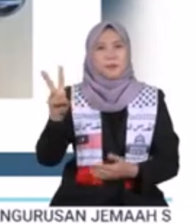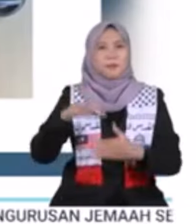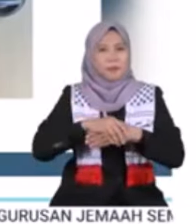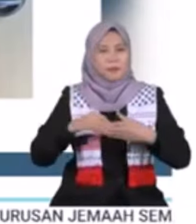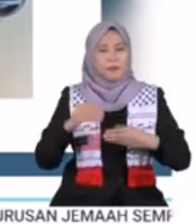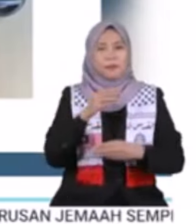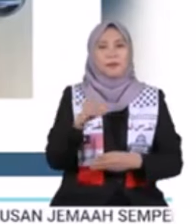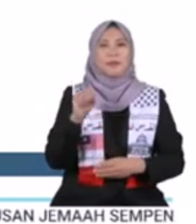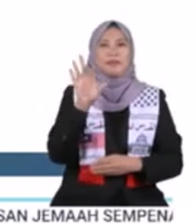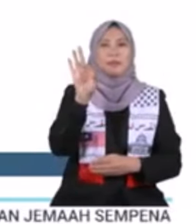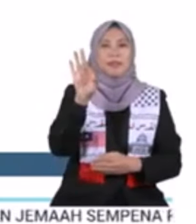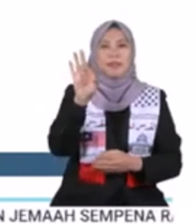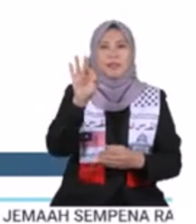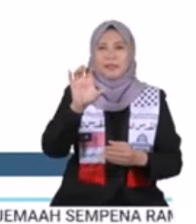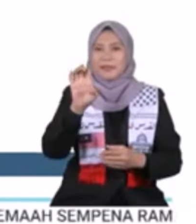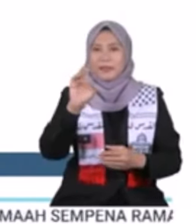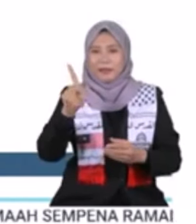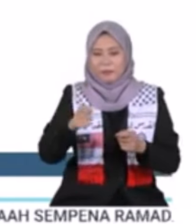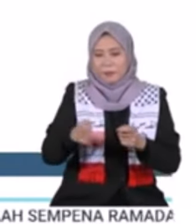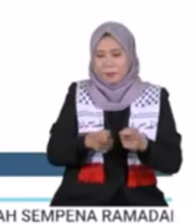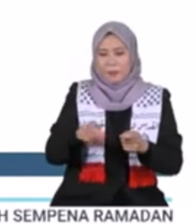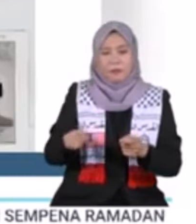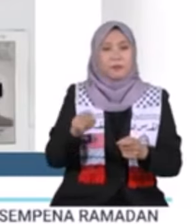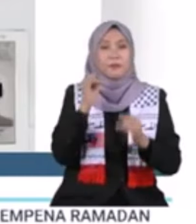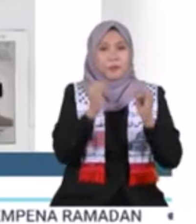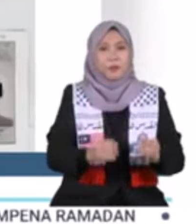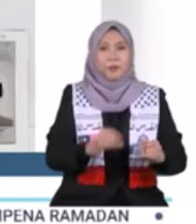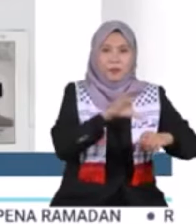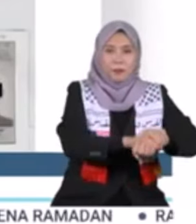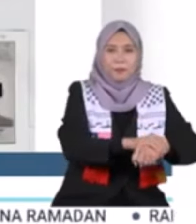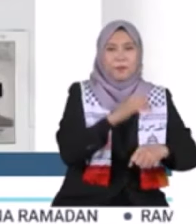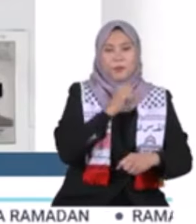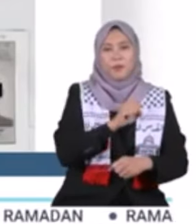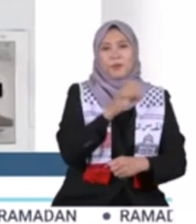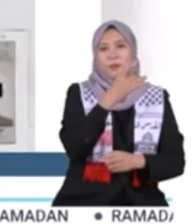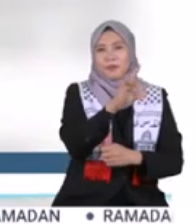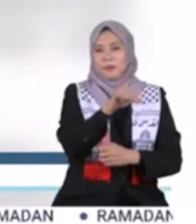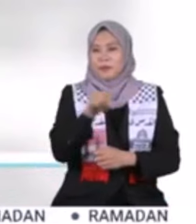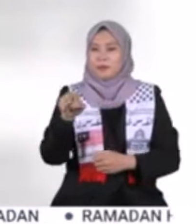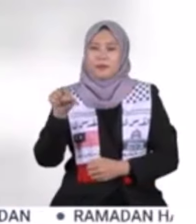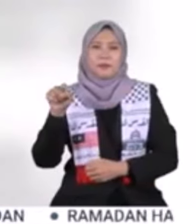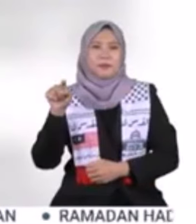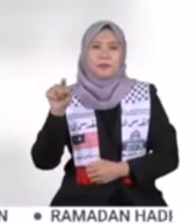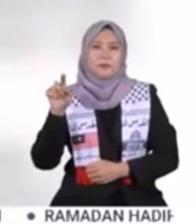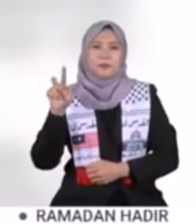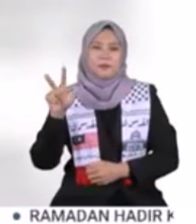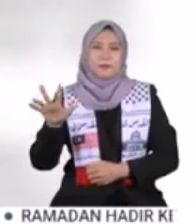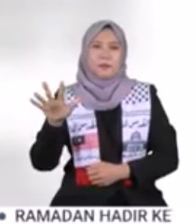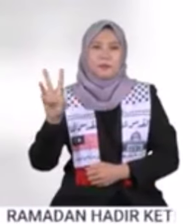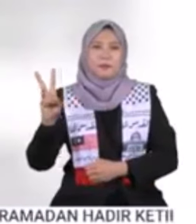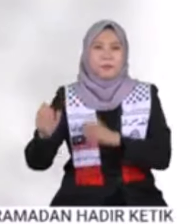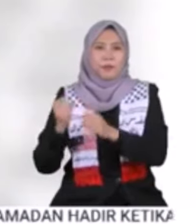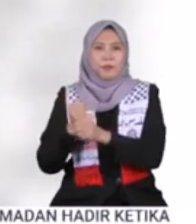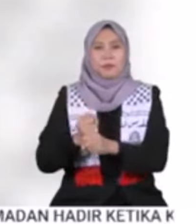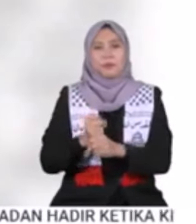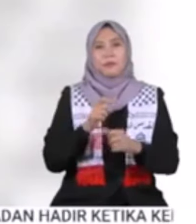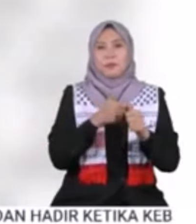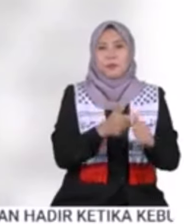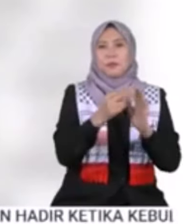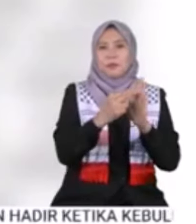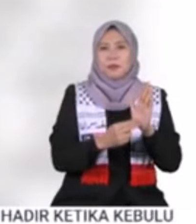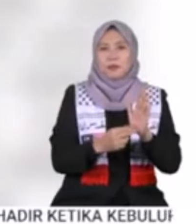RM48,366 dan 9 keping cek. Individu yang ditangkap berusia 18 hingga 65 tahun. Kes disiasat mengikut Seksyen